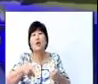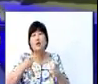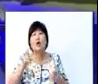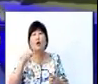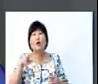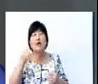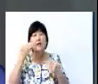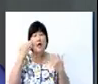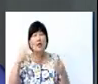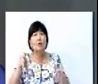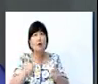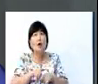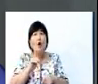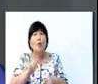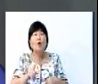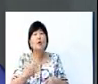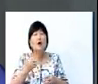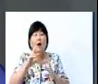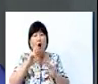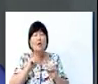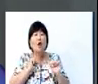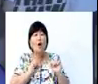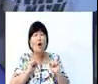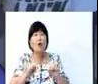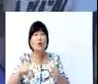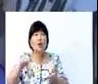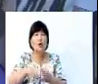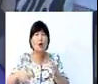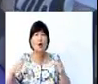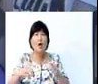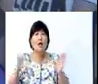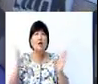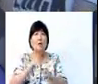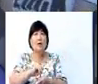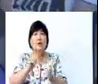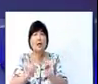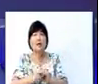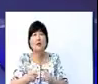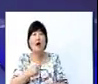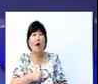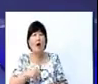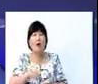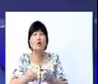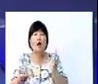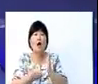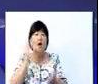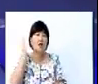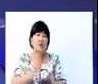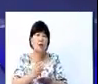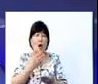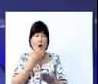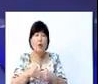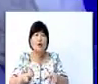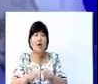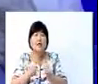құдайды танымауы көрсетілді. Тіпті оның адасуынан қоршаған тобыр да табиғатта сырт айналды. Ашу үстінде ағашты балталап, өзіне